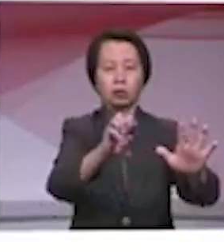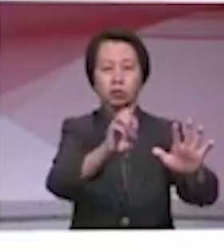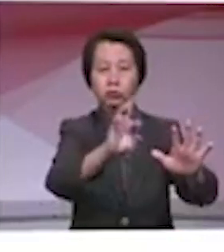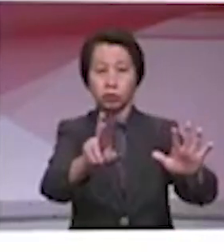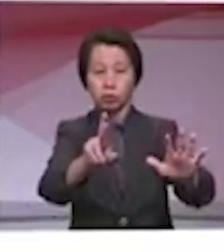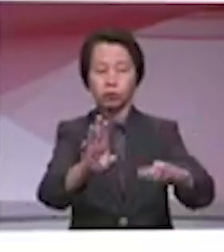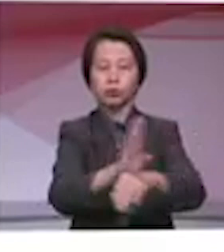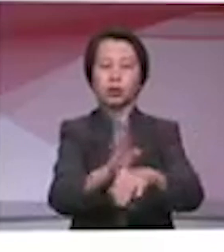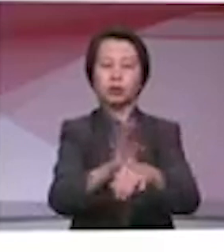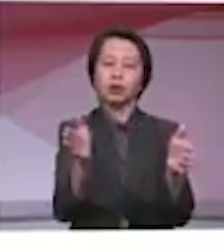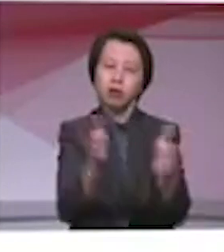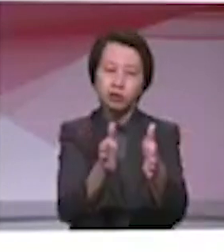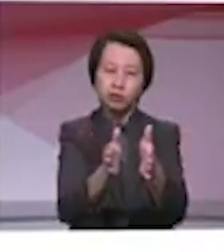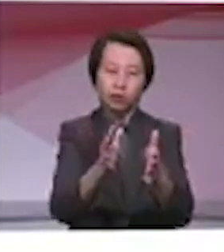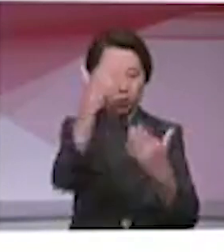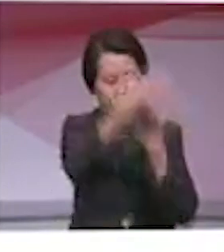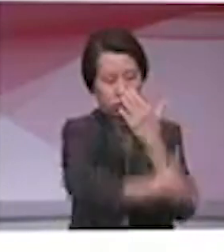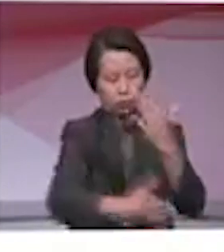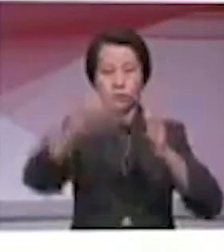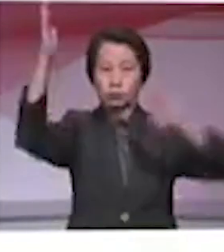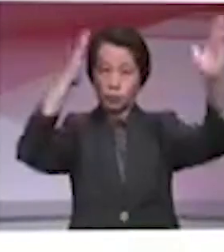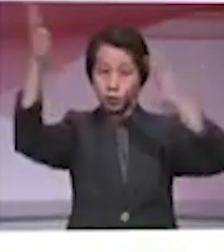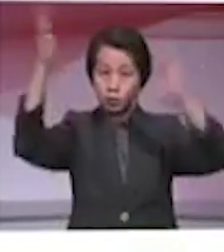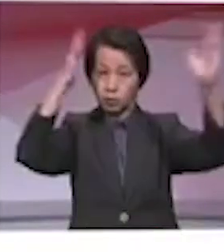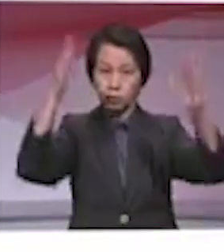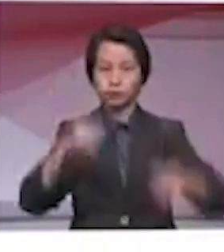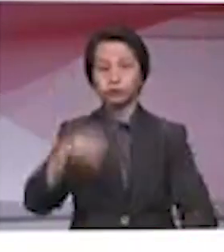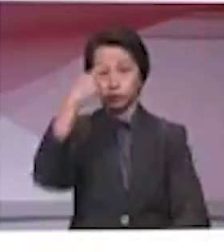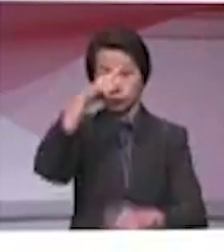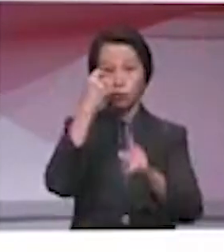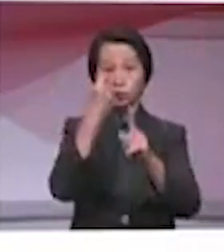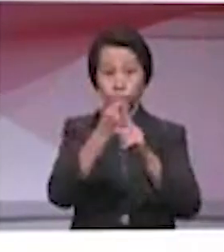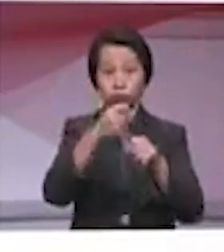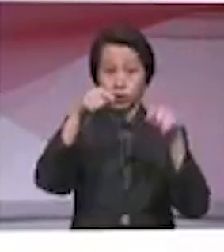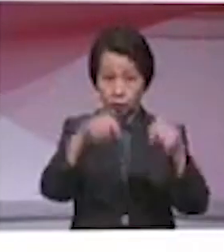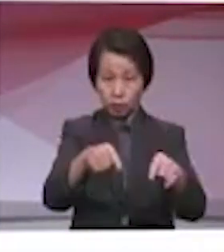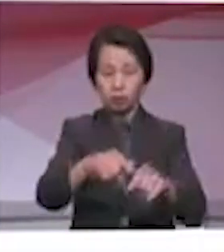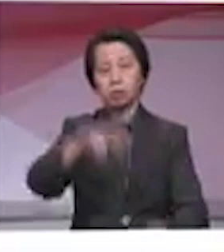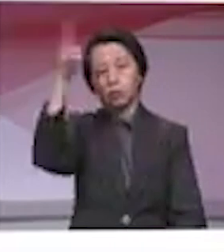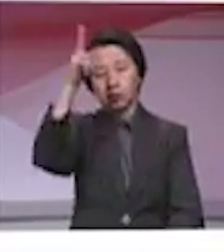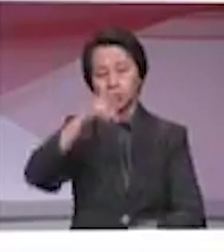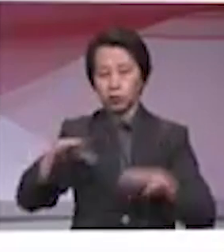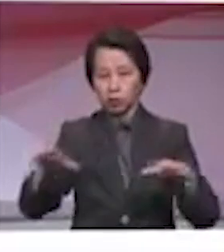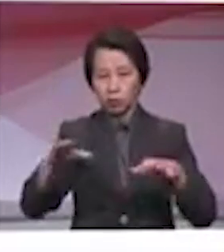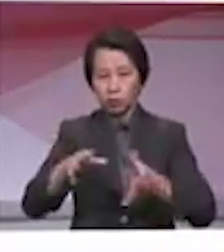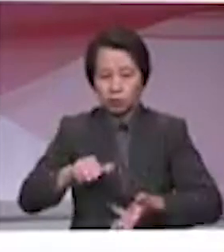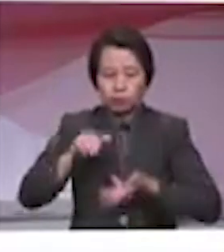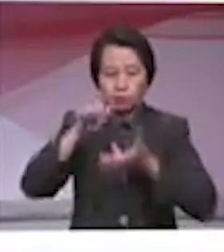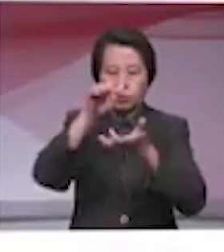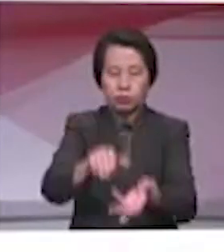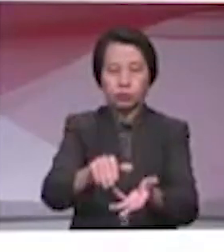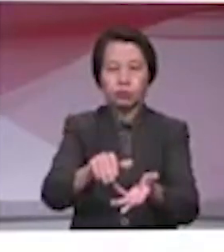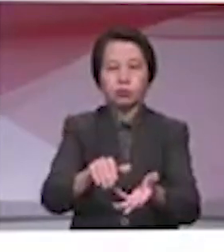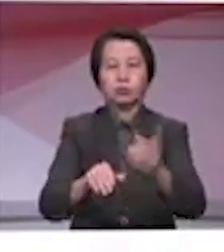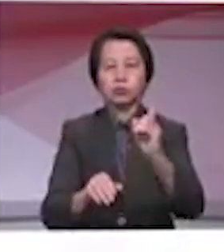545,000 peniaga kecil seluruh negara. Untuk tujuan ini, kerajaan membuat penyaluran